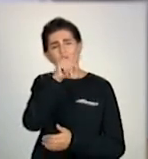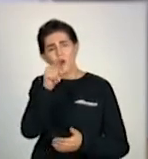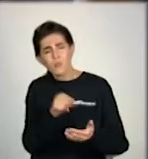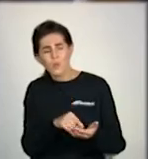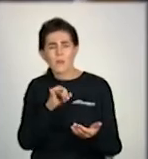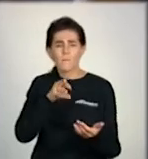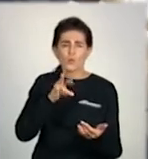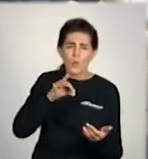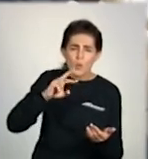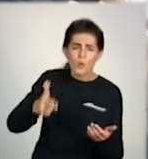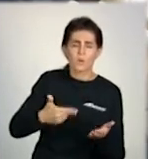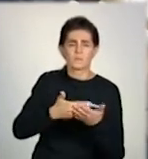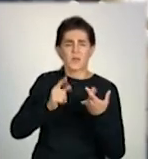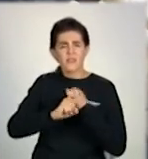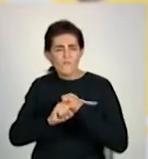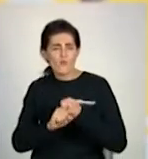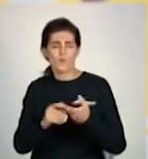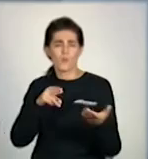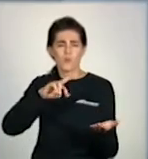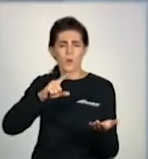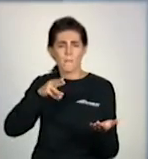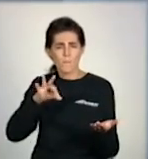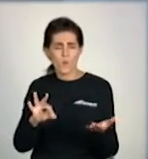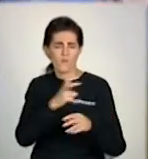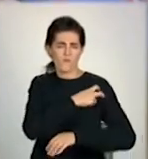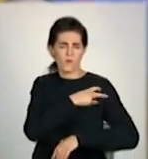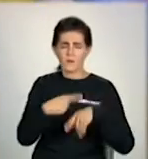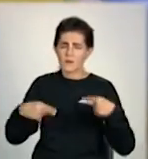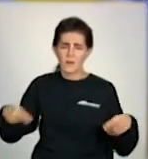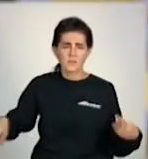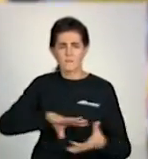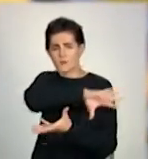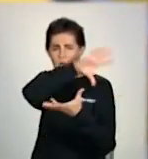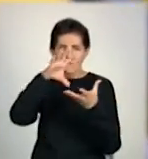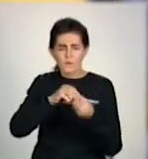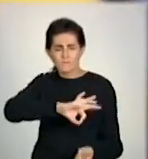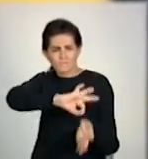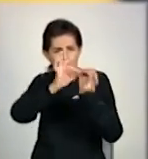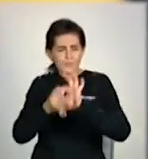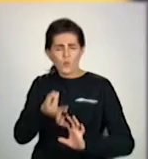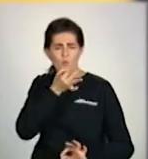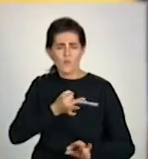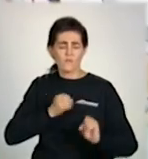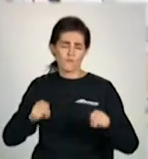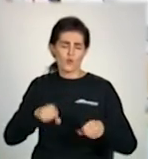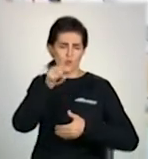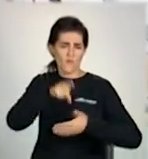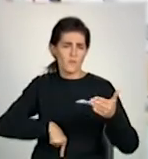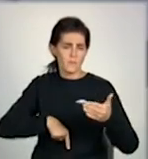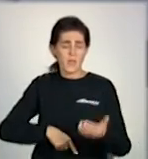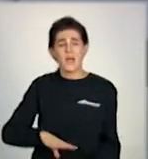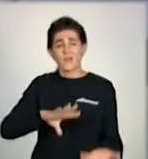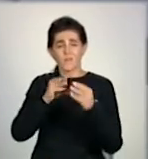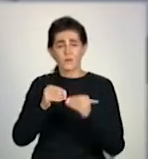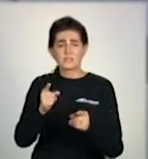иммунологи, пульмонологи, инфекционисты, наболевшие вопросы и получить развернутые ответы, которым можно доверять. І на сам кінець